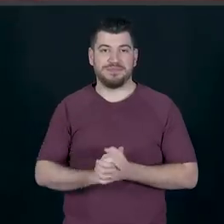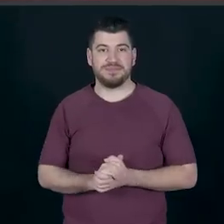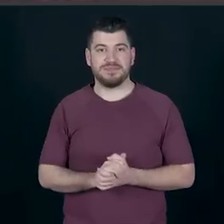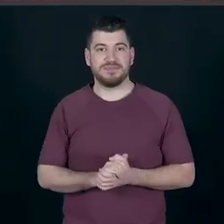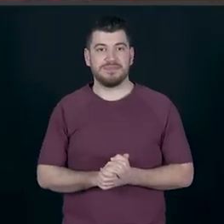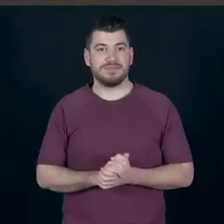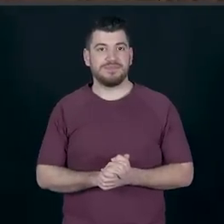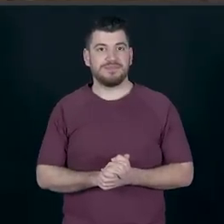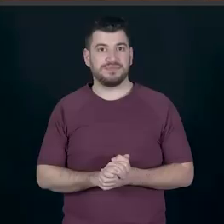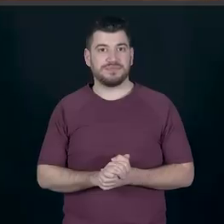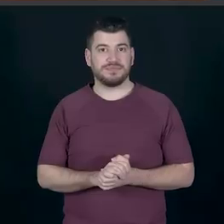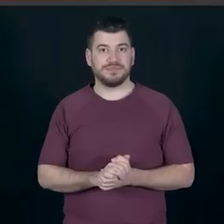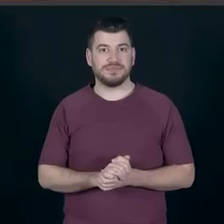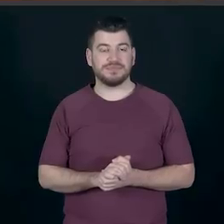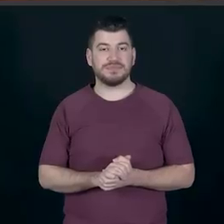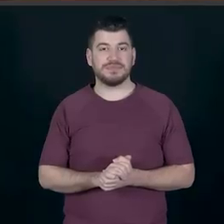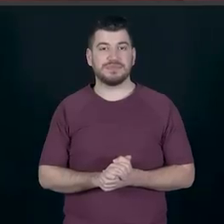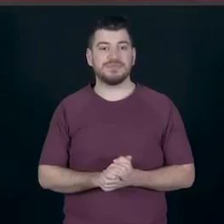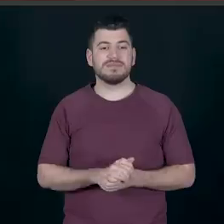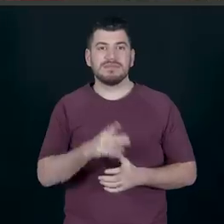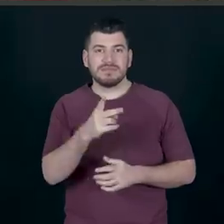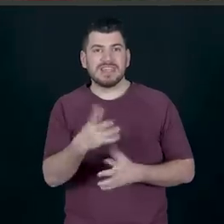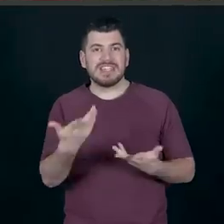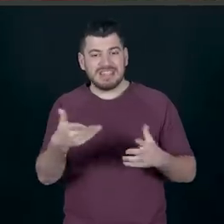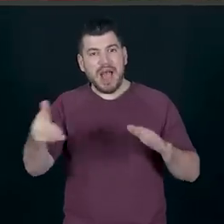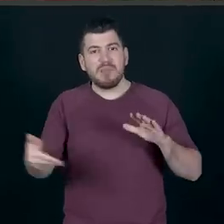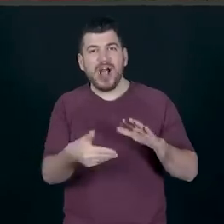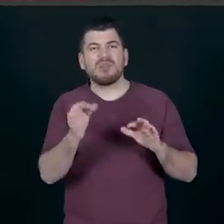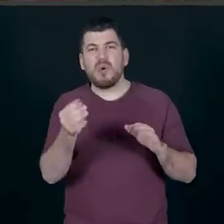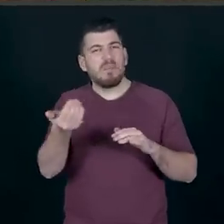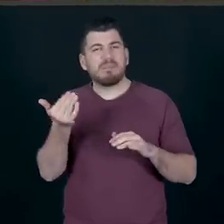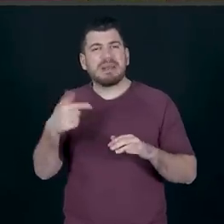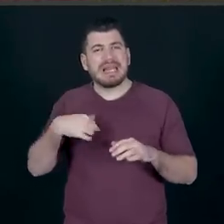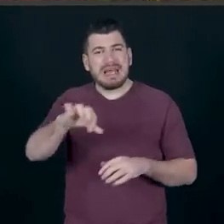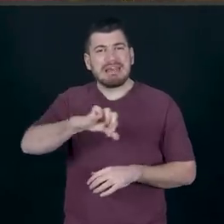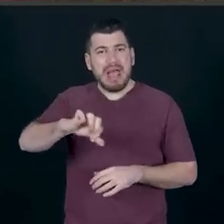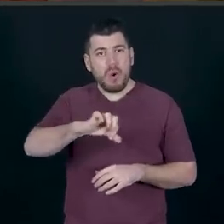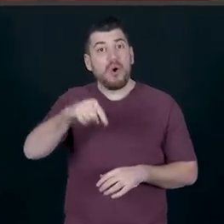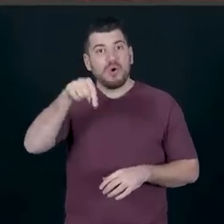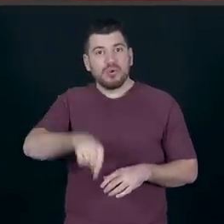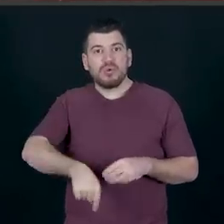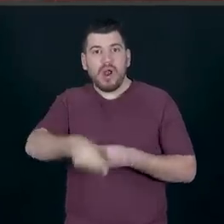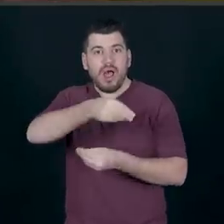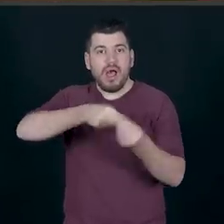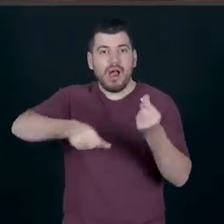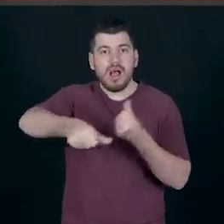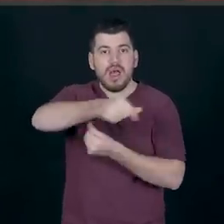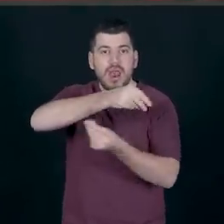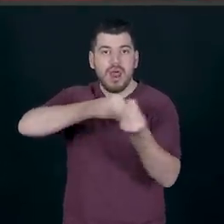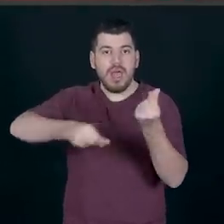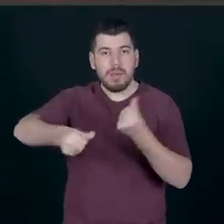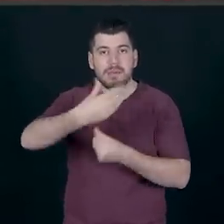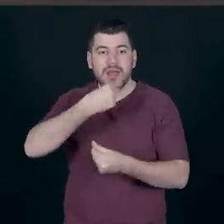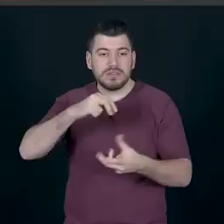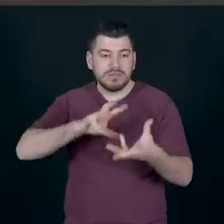Και εκεί πέρα που ήταν νερό κάτω η σάλτσα, φαίνεται πόσο κρεμώδες έχει γίνει, πόσο έχει δέσει με τα